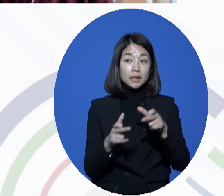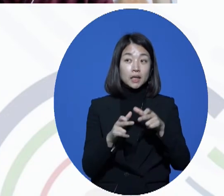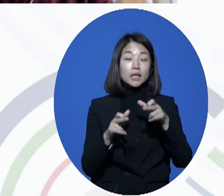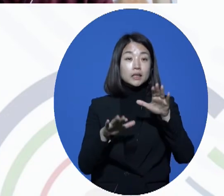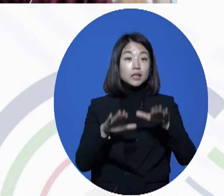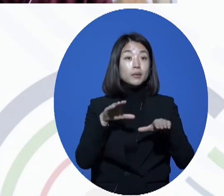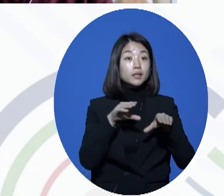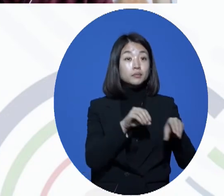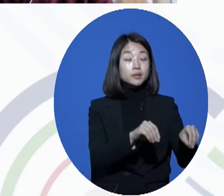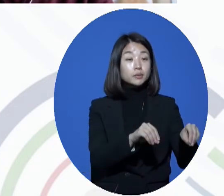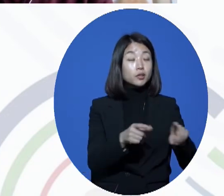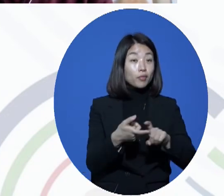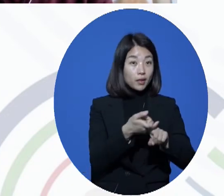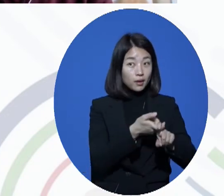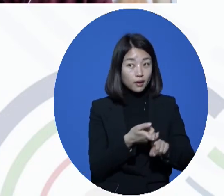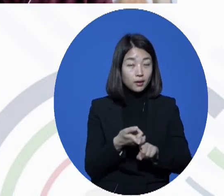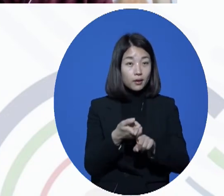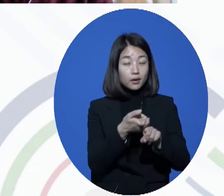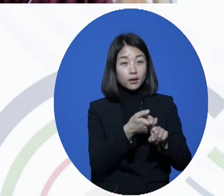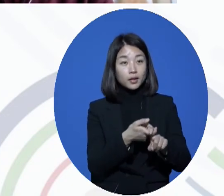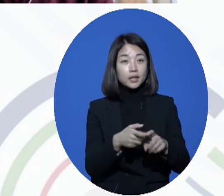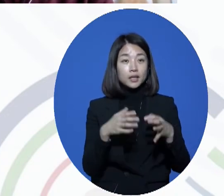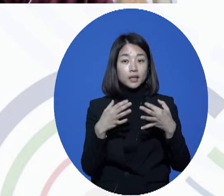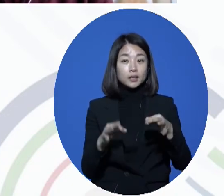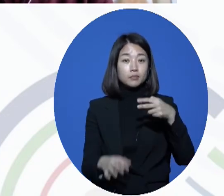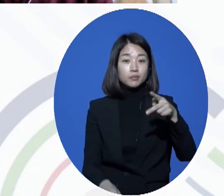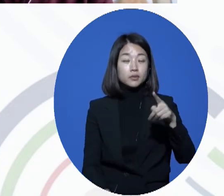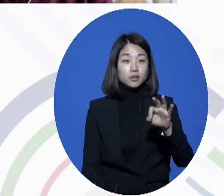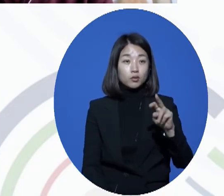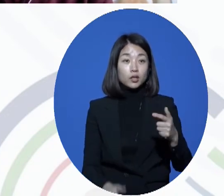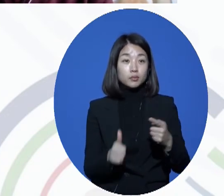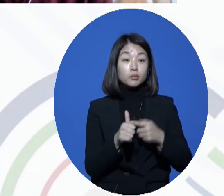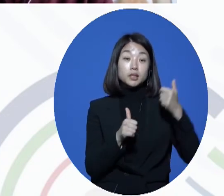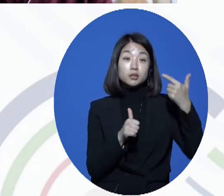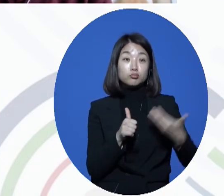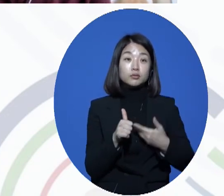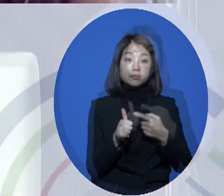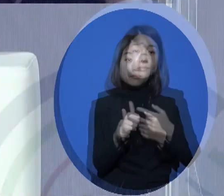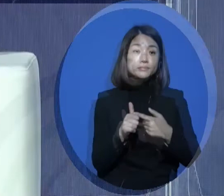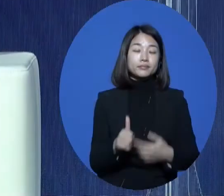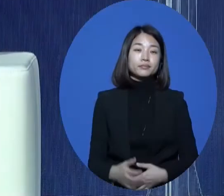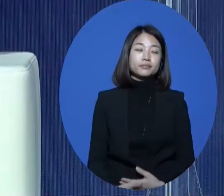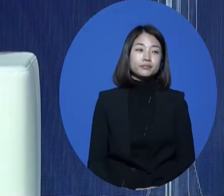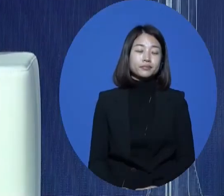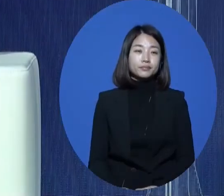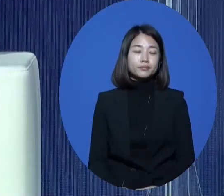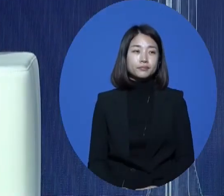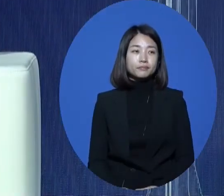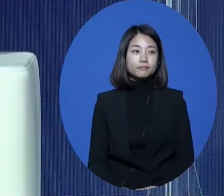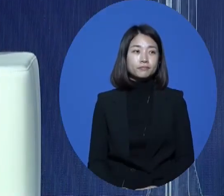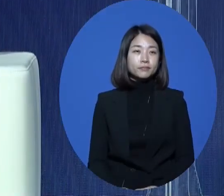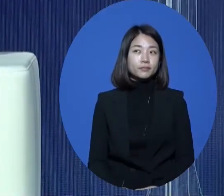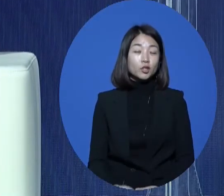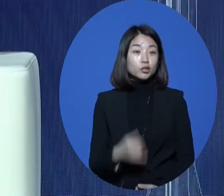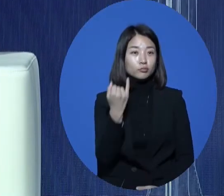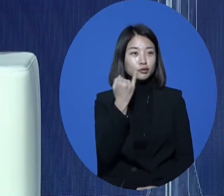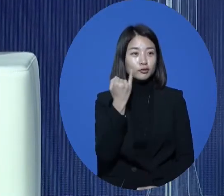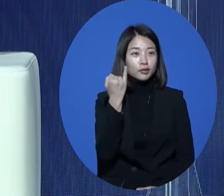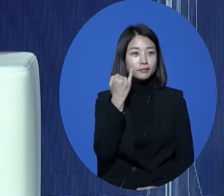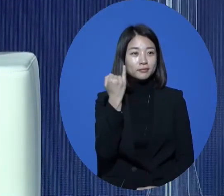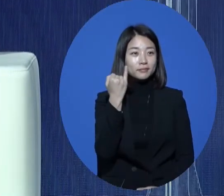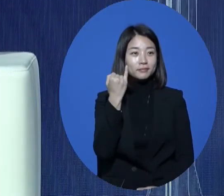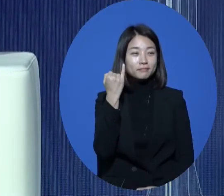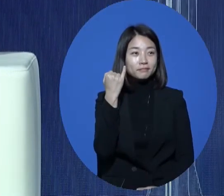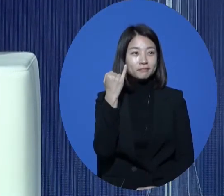차별금지 연대 우리 김성현 사무국장님께 들어온 질문인데요. 메르스 사태에서